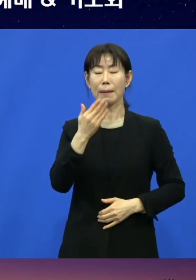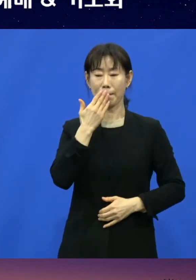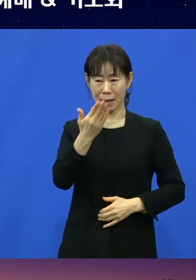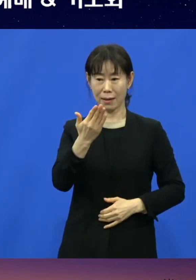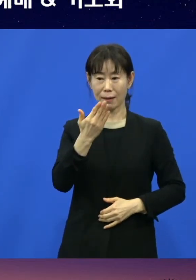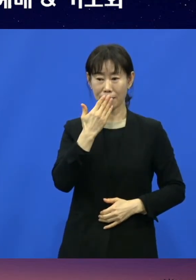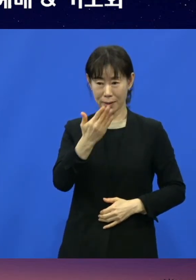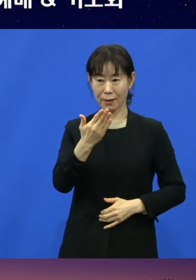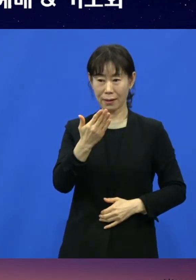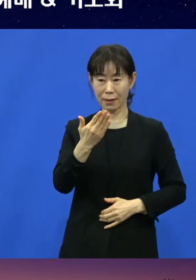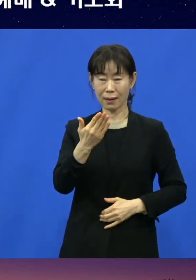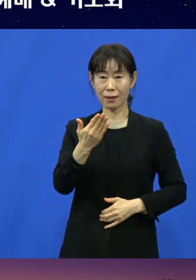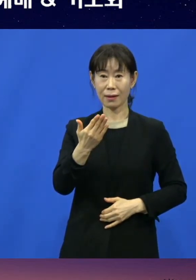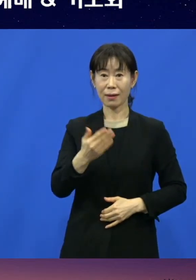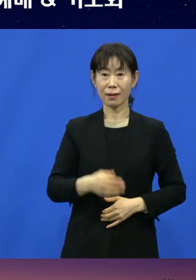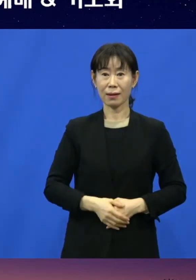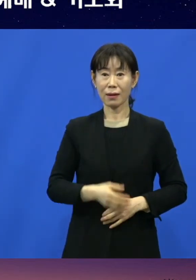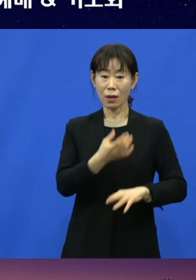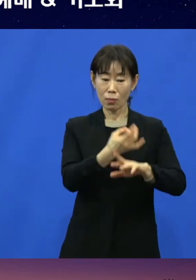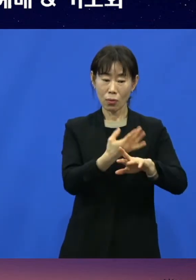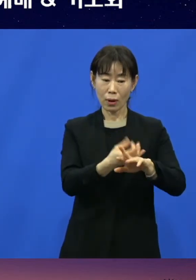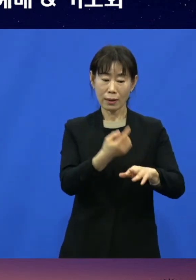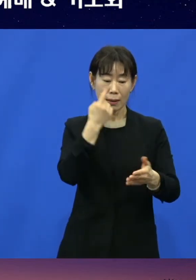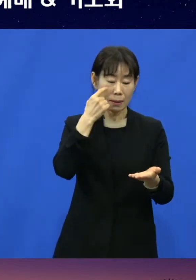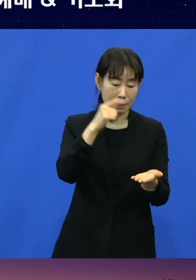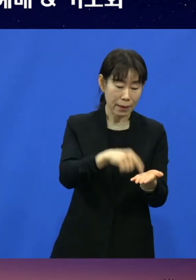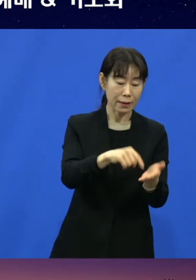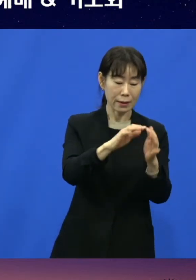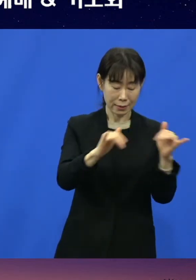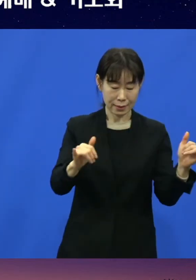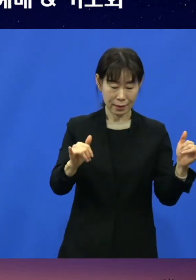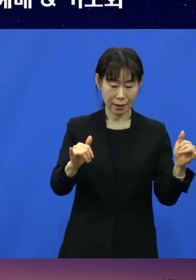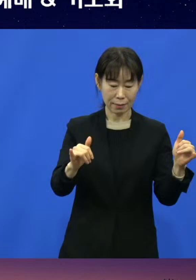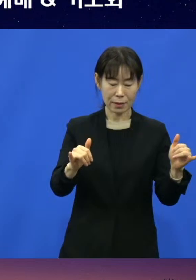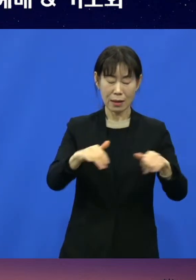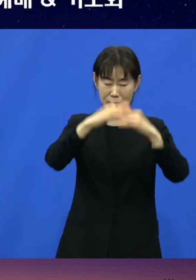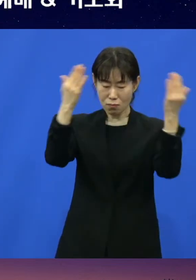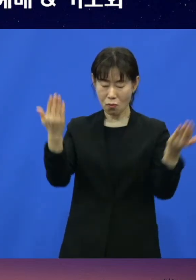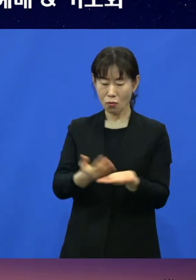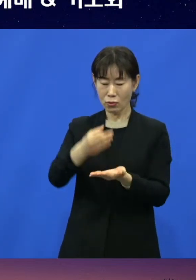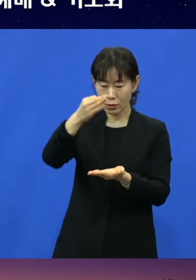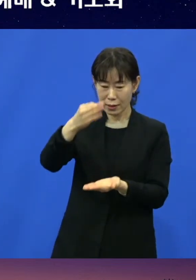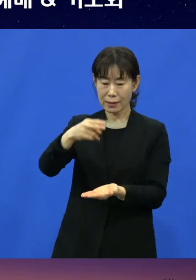부활을 발견한 사람에게는 자기의 전 재산을 파는 게 어려운 게 아니라는 거예요.